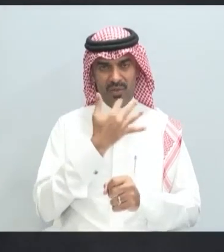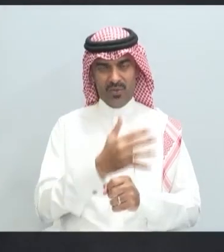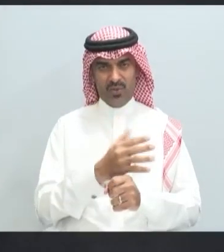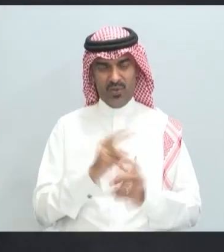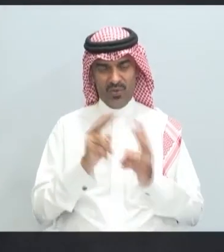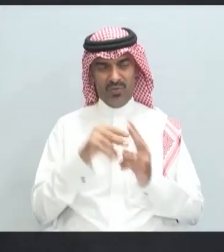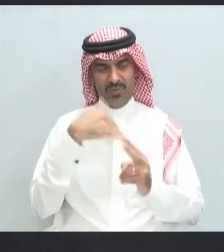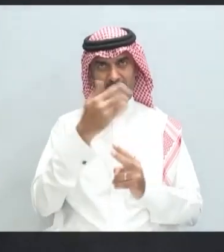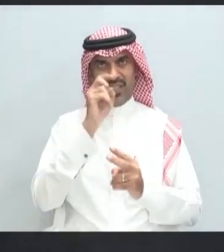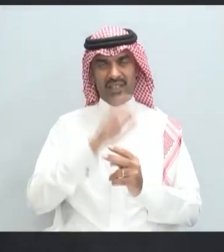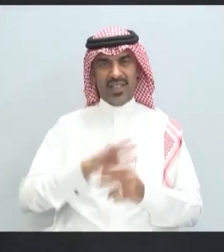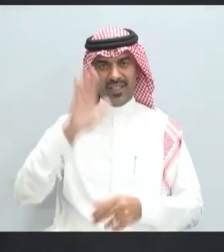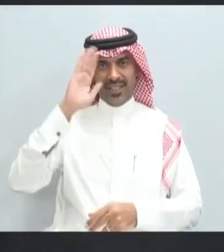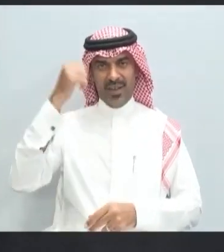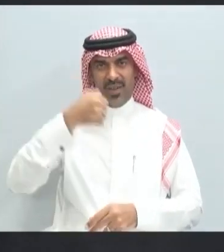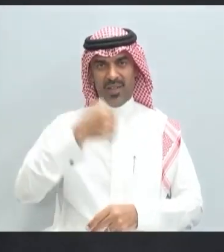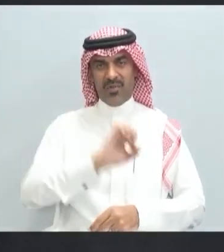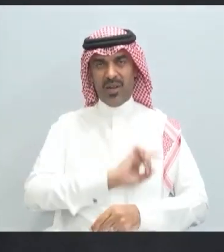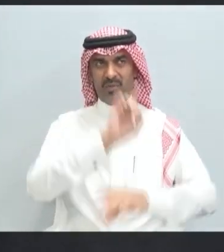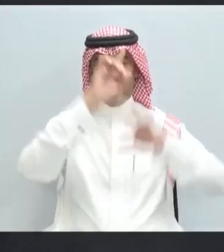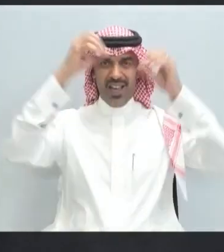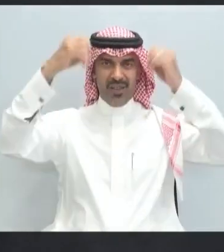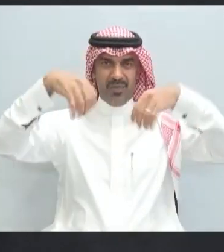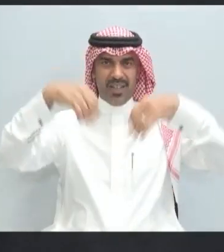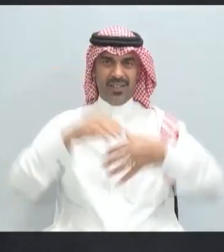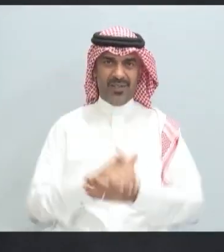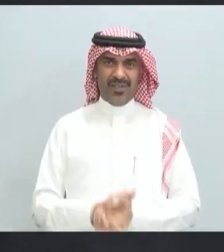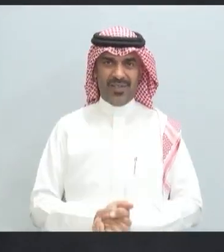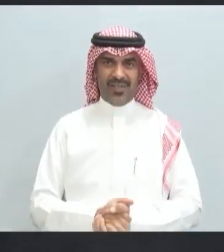بخير وصحه وسلامه دمتم في رعايه الله والسلام عليكم ورحمه الله وبركاته